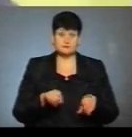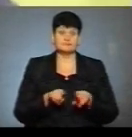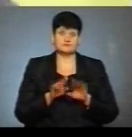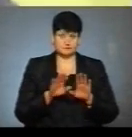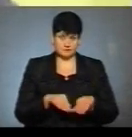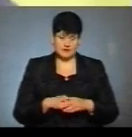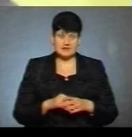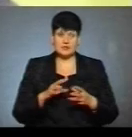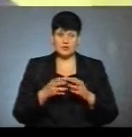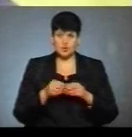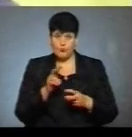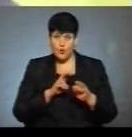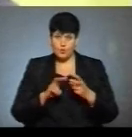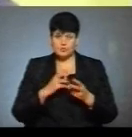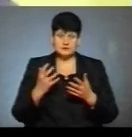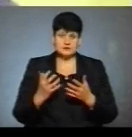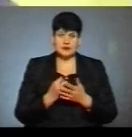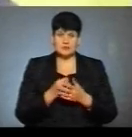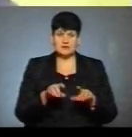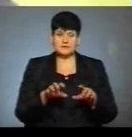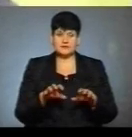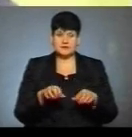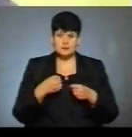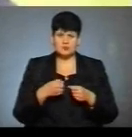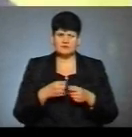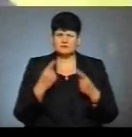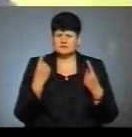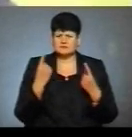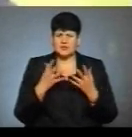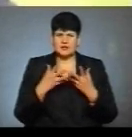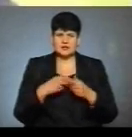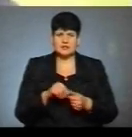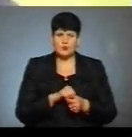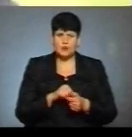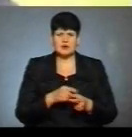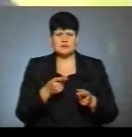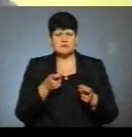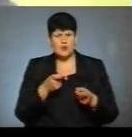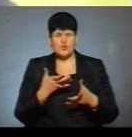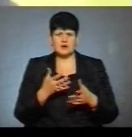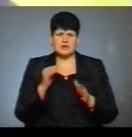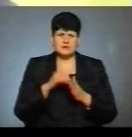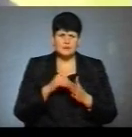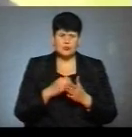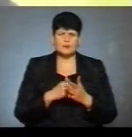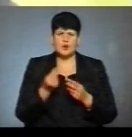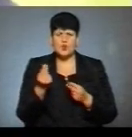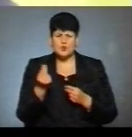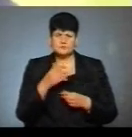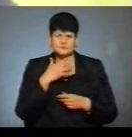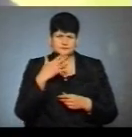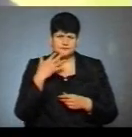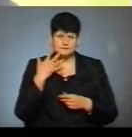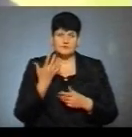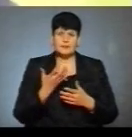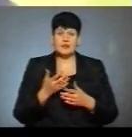органах. За результатами обшуків виявлено та вилучено значну кількість наркотичних речовин, зброї, набої до неї, грошові кошти, одержані